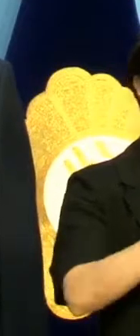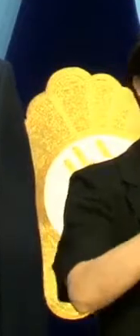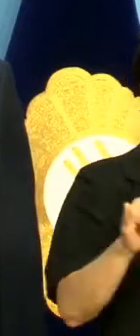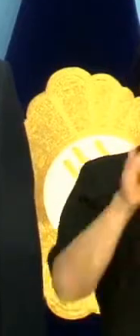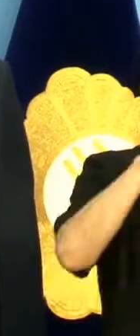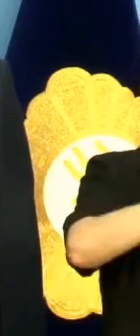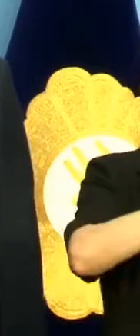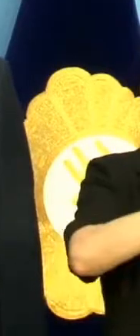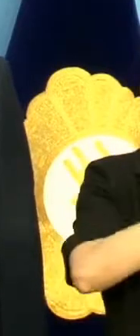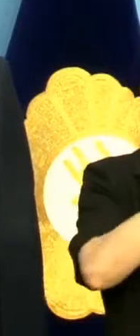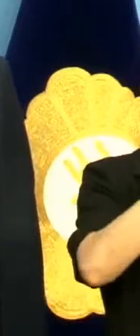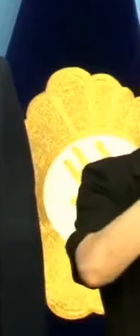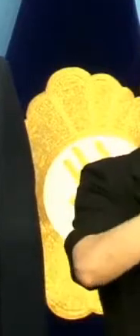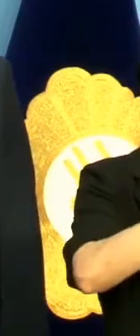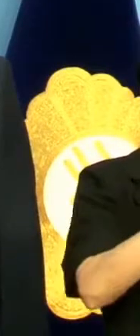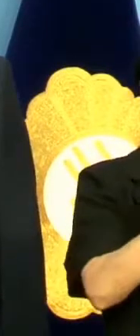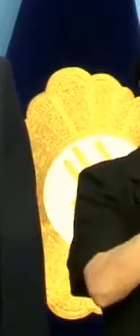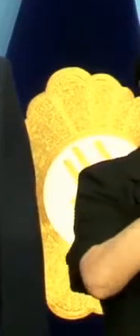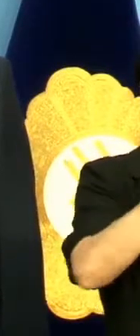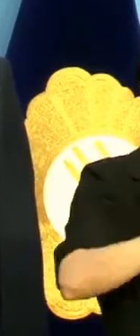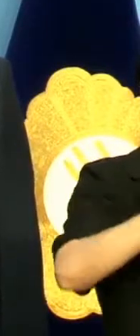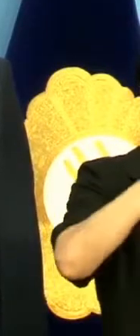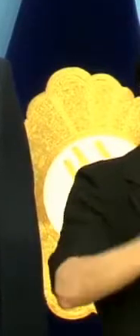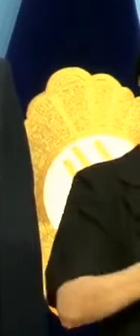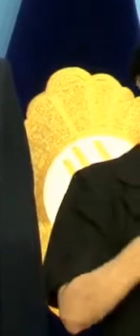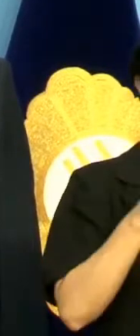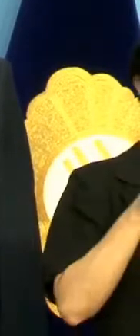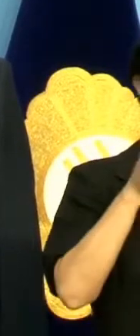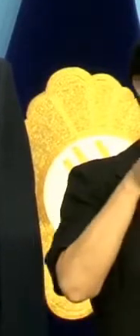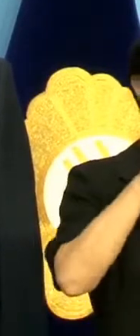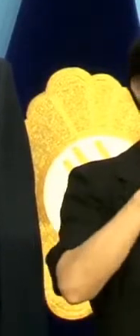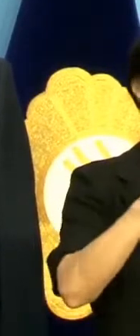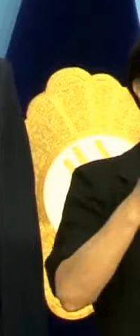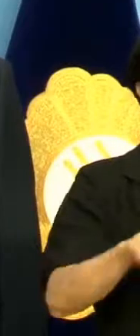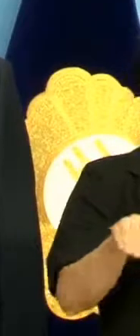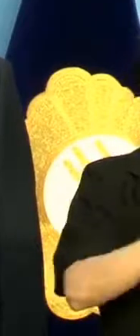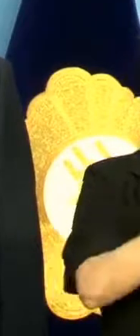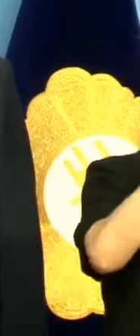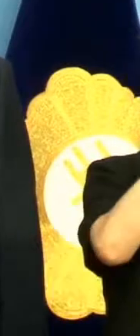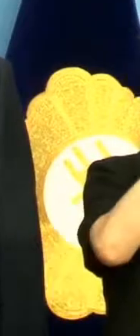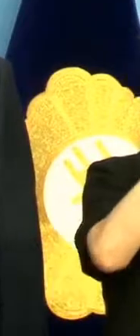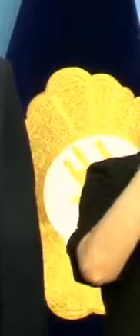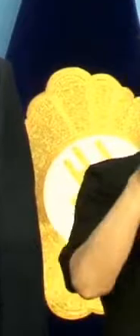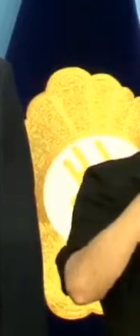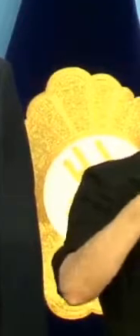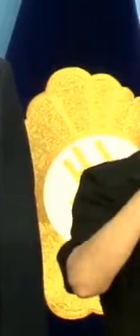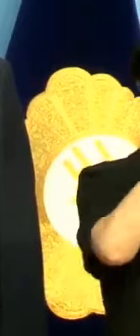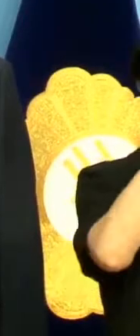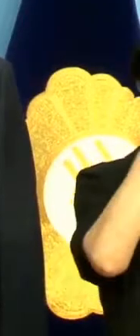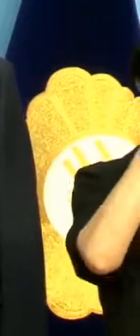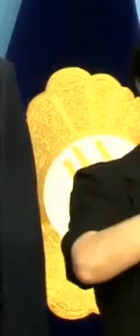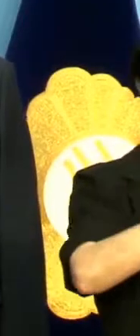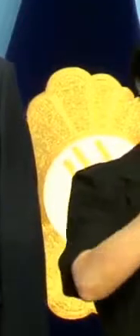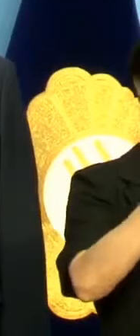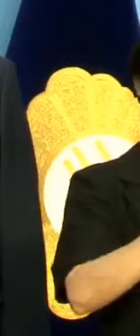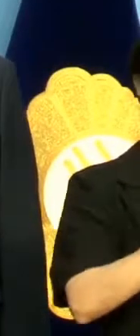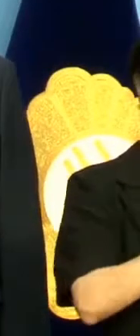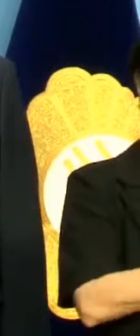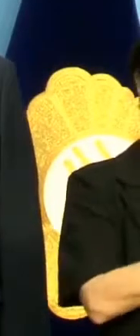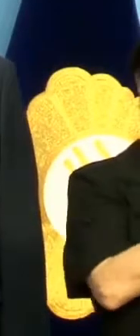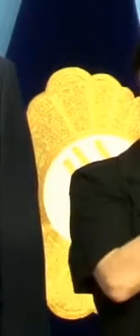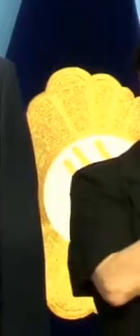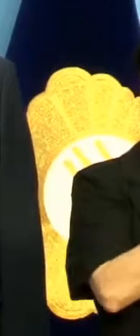항공의 민주당 출신 김 유 상점 무가 문재인 선거인단 스 경선이 늘 불법 뭐지 파도 록